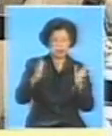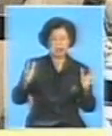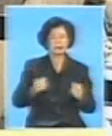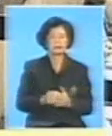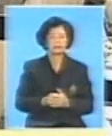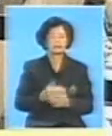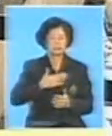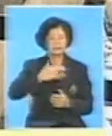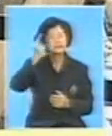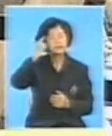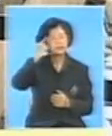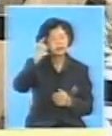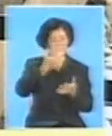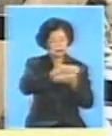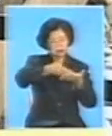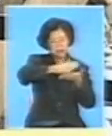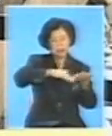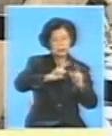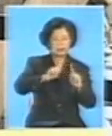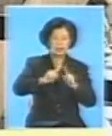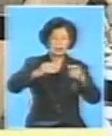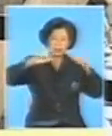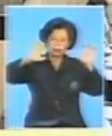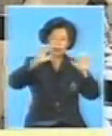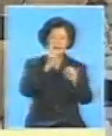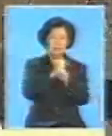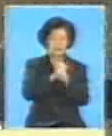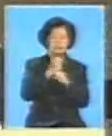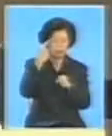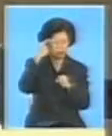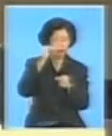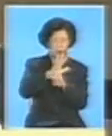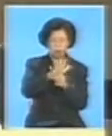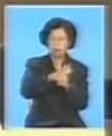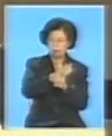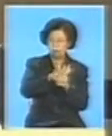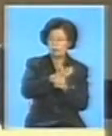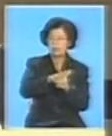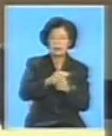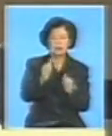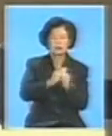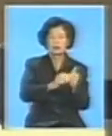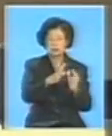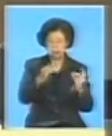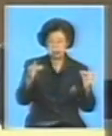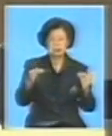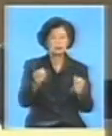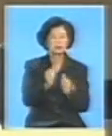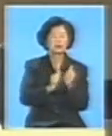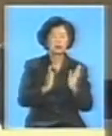คิดว่านโยบายที่รัฐบาลทำมาทั้งนี้น่าจะครอบคลุมปัญหาประเทศได้ทุกมิตินะครับทุกเรื่องเราทุก